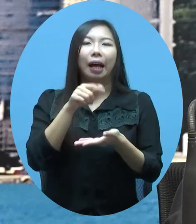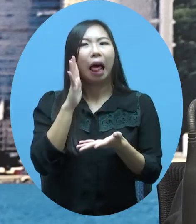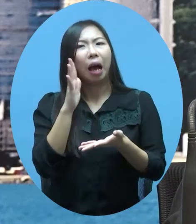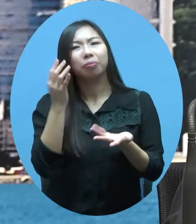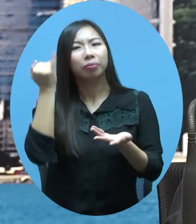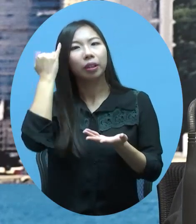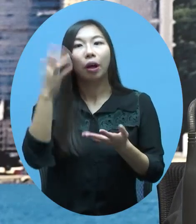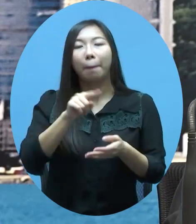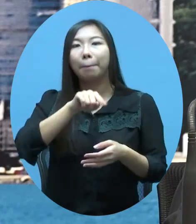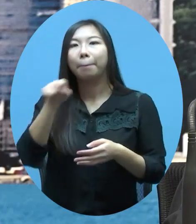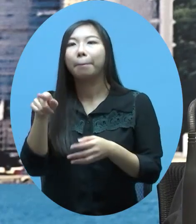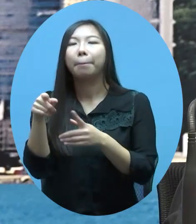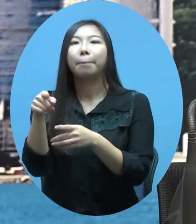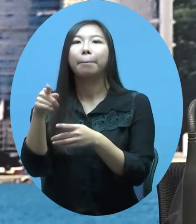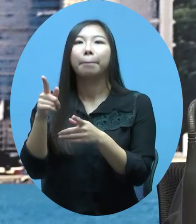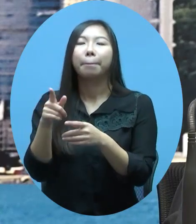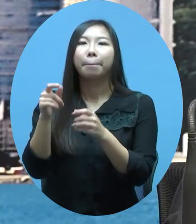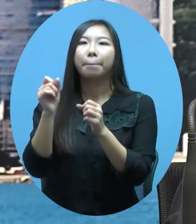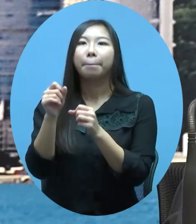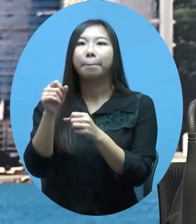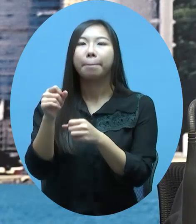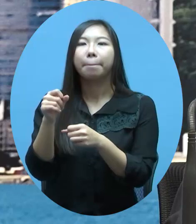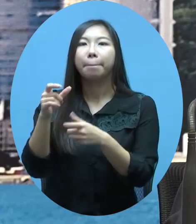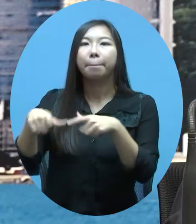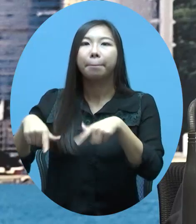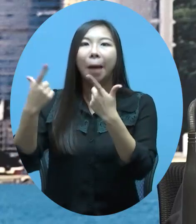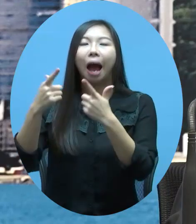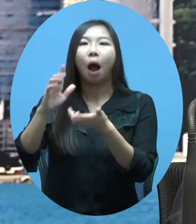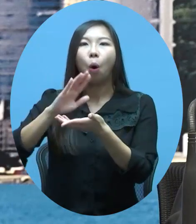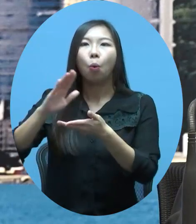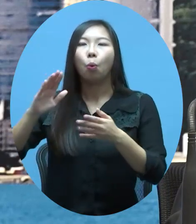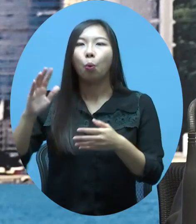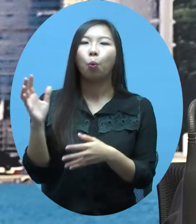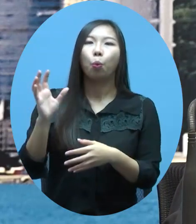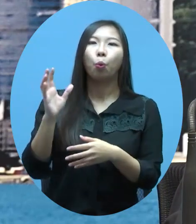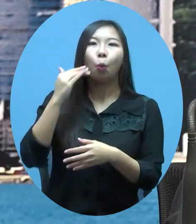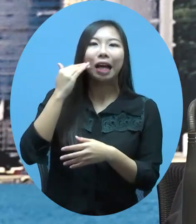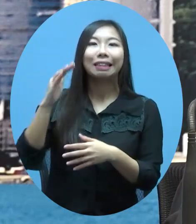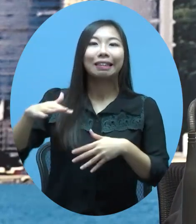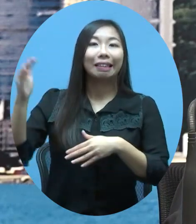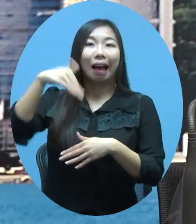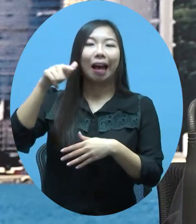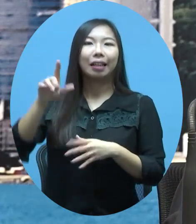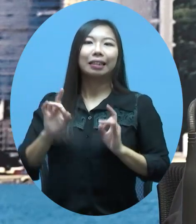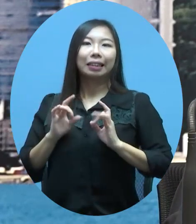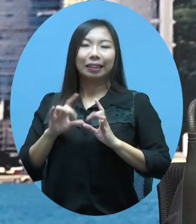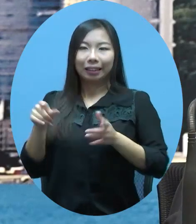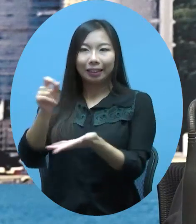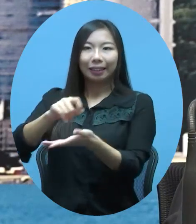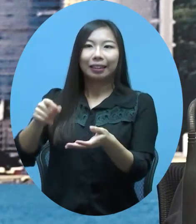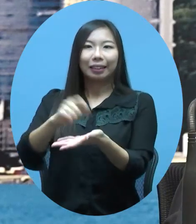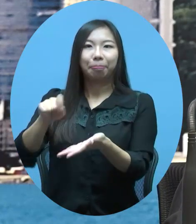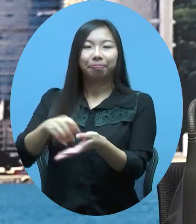山一座那裡呢，就是簽字的，即是結婚形式就是私人的地方簽字，之後他們就去了萬